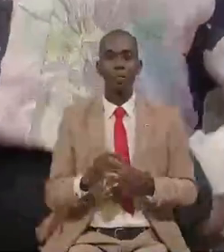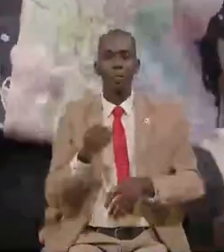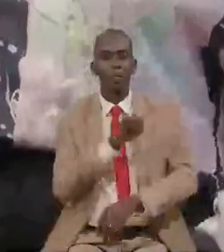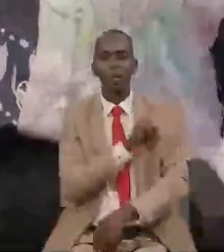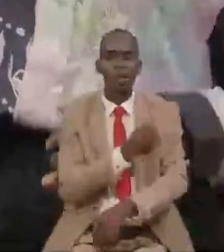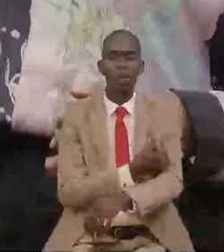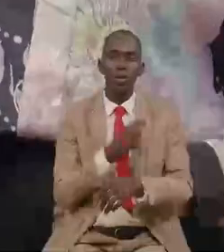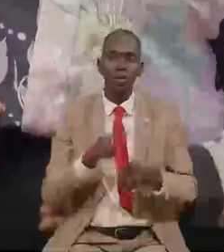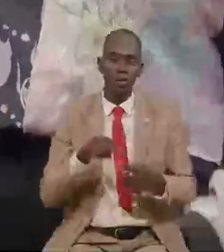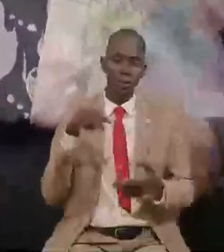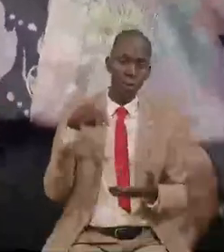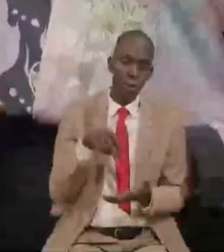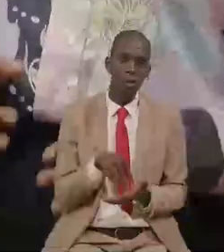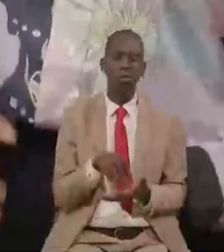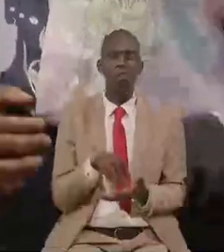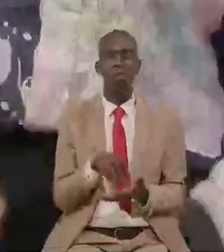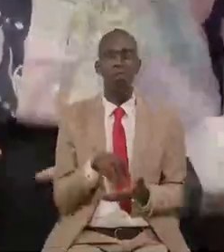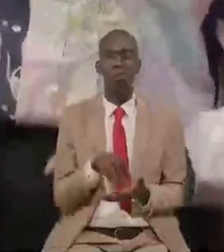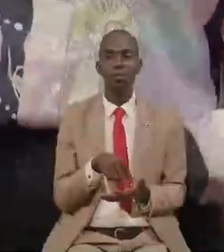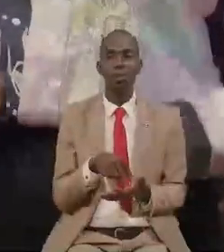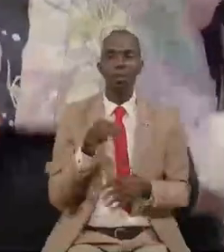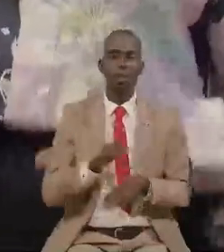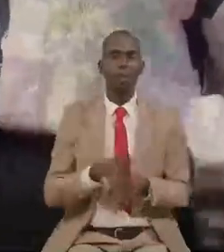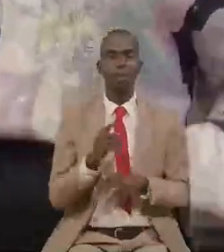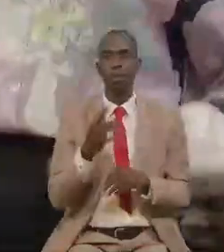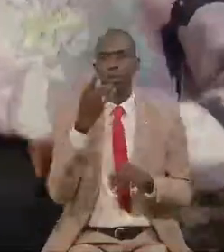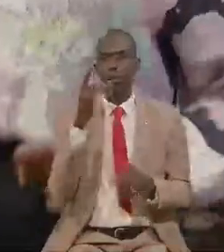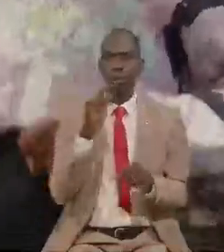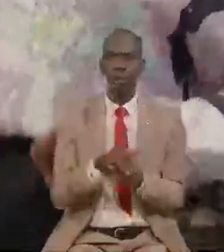L'autorisation à tenir sur les promesses.